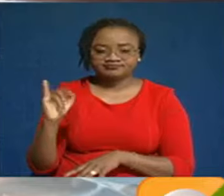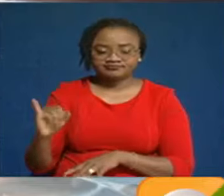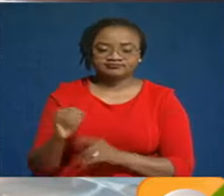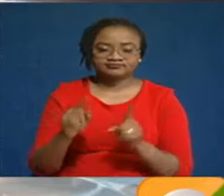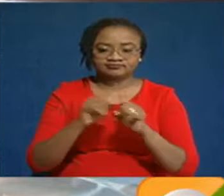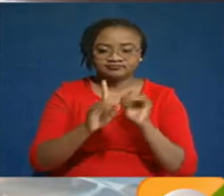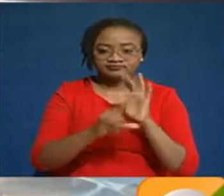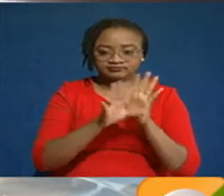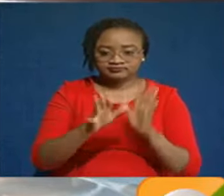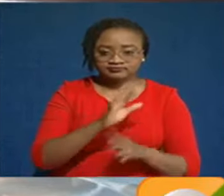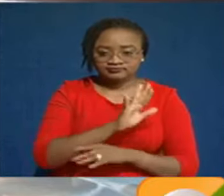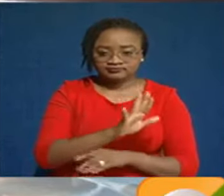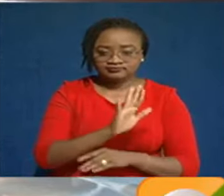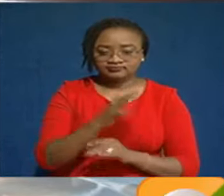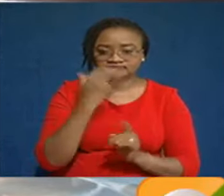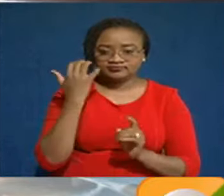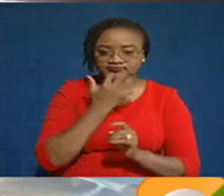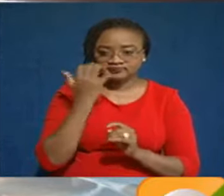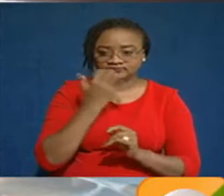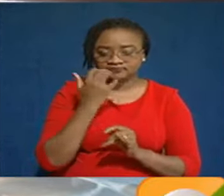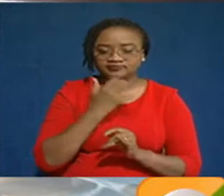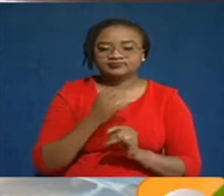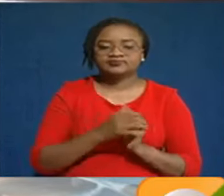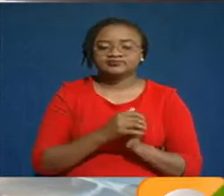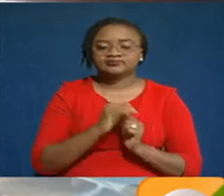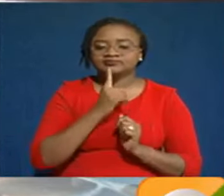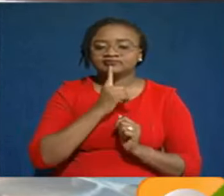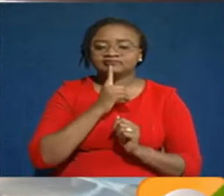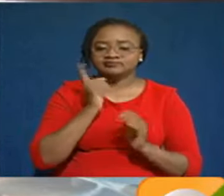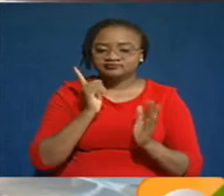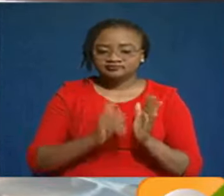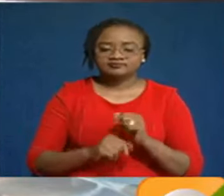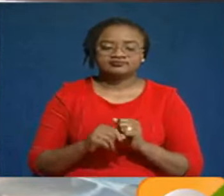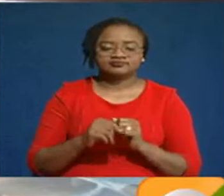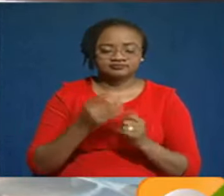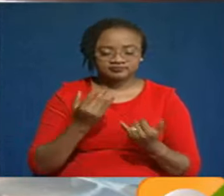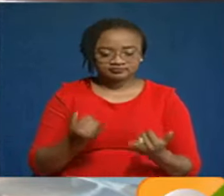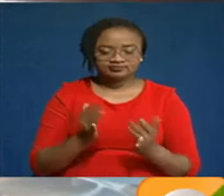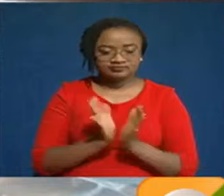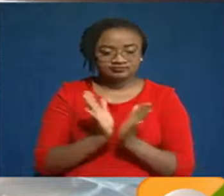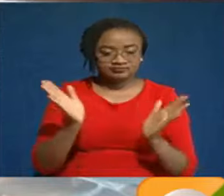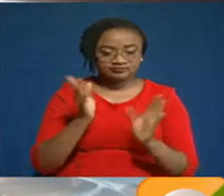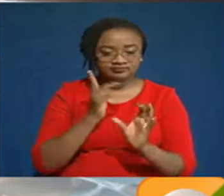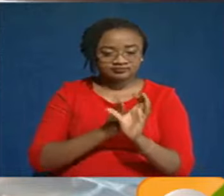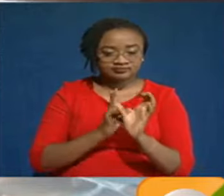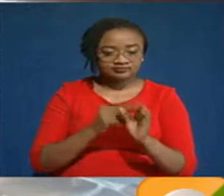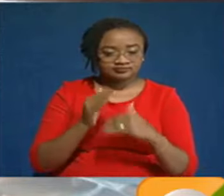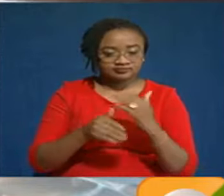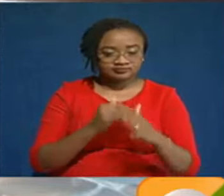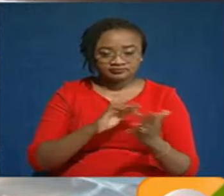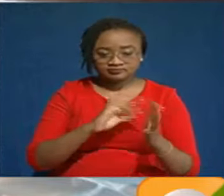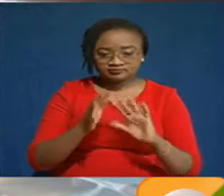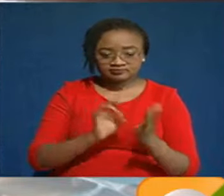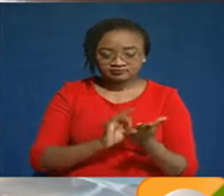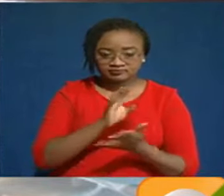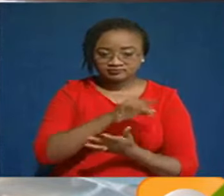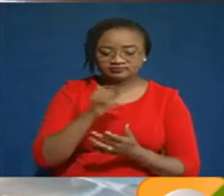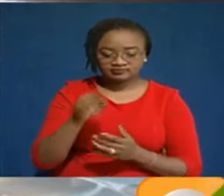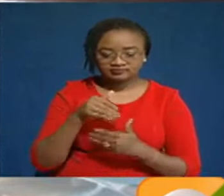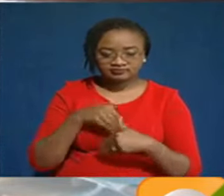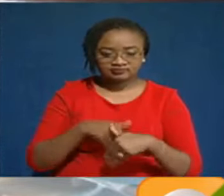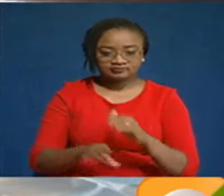aliondolewa Rigathi Gachagua wameelezea jopo hilo kwamba shughuli ya kuchukua maoni ya Wakenya kuhusu kutimuliwa kwake